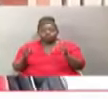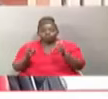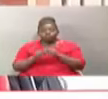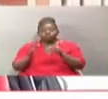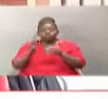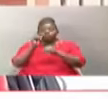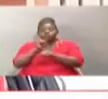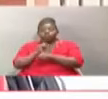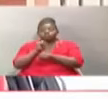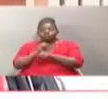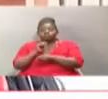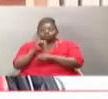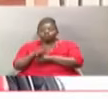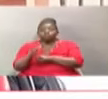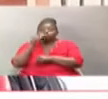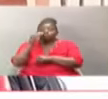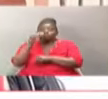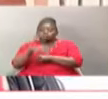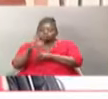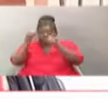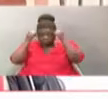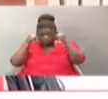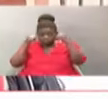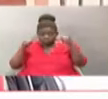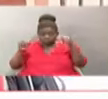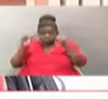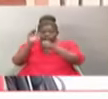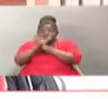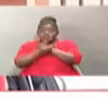guno era ne twebaza nnyo ne president w'eggwanga